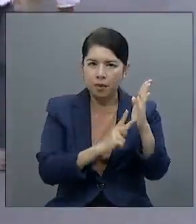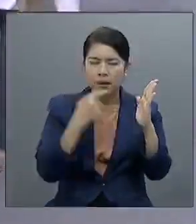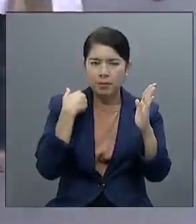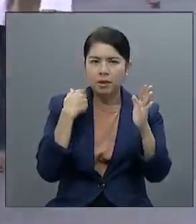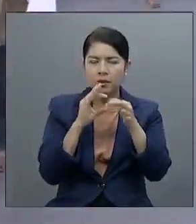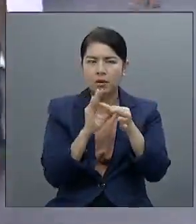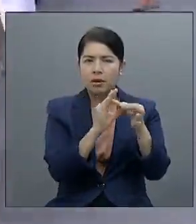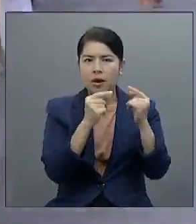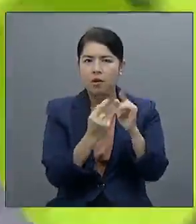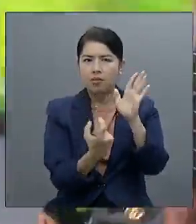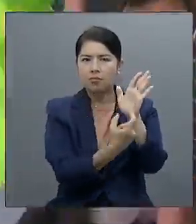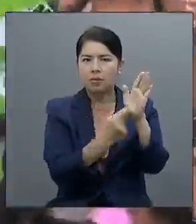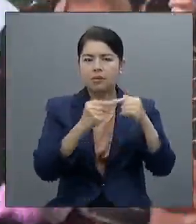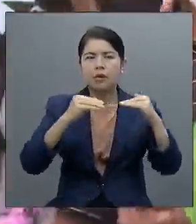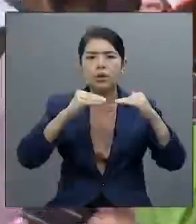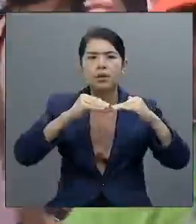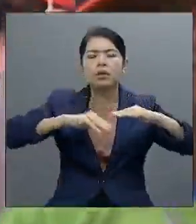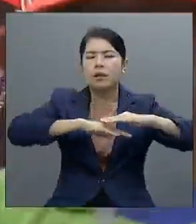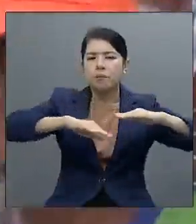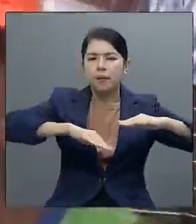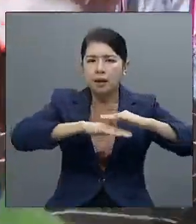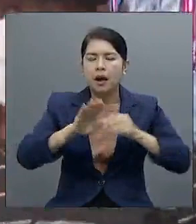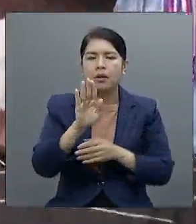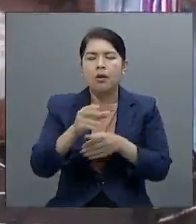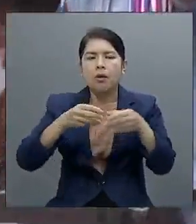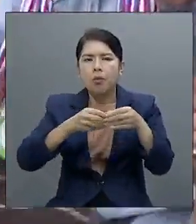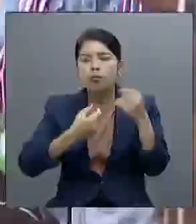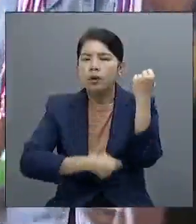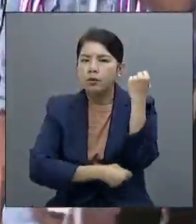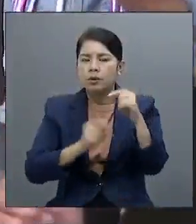ยที่เป็นสิทธิขั้นพื้นฐานที่ทุกคนเข้าถึงอย่างเป็นธรรมและเท่าเทียม